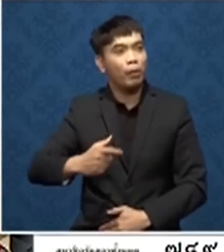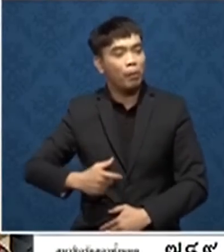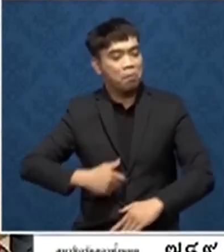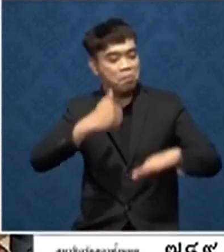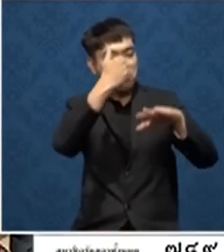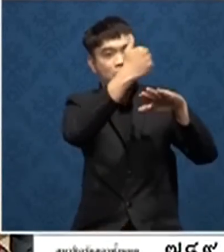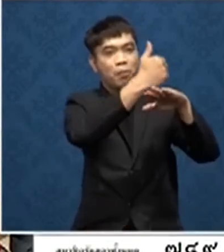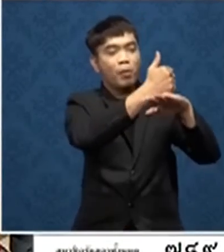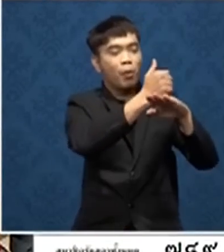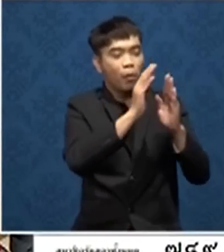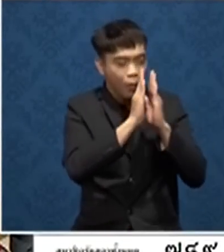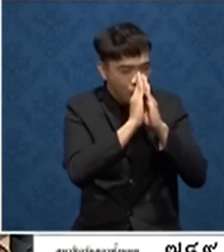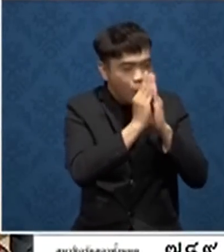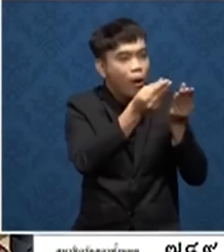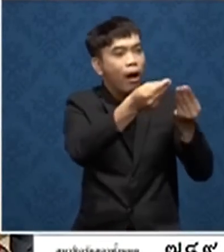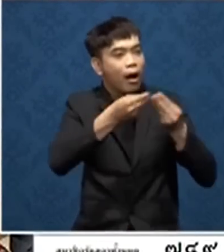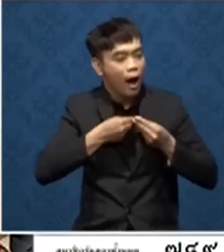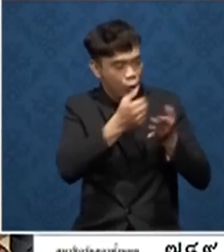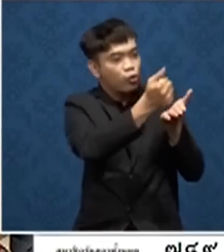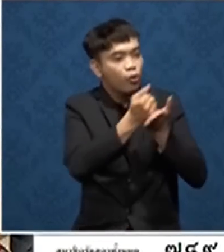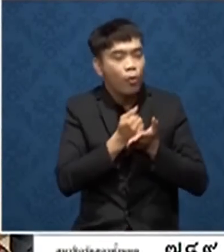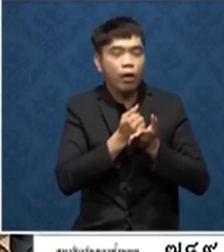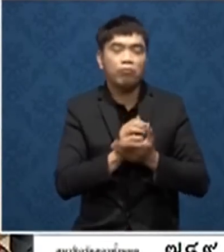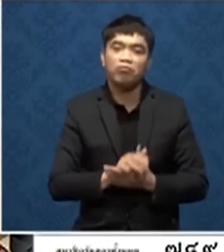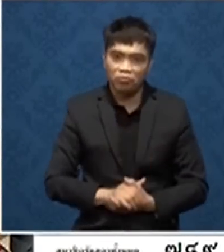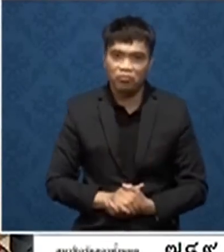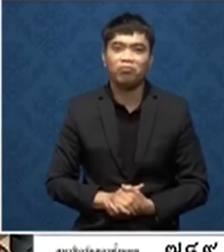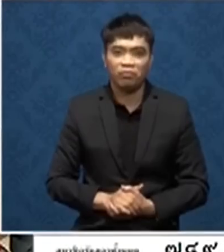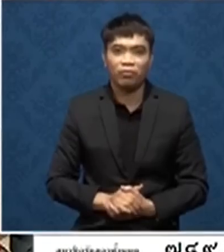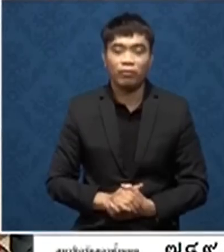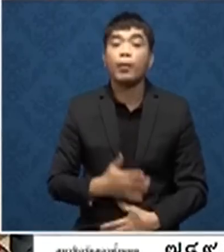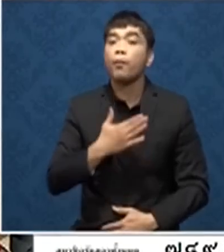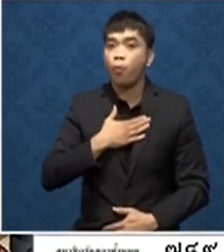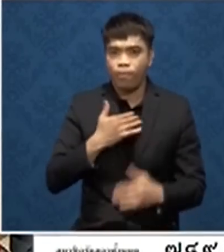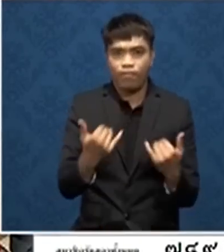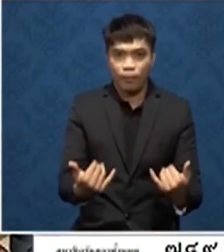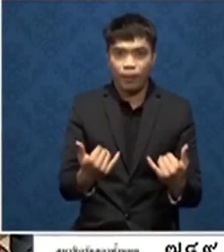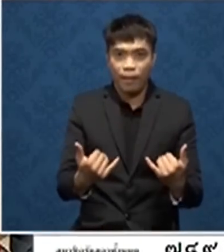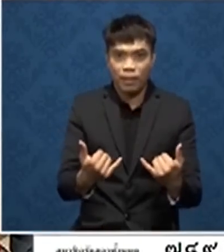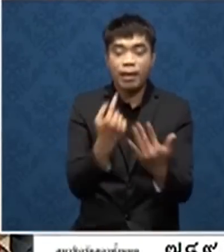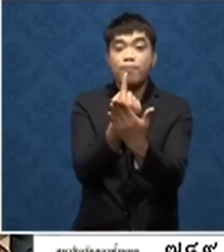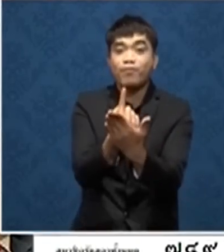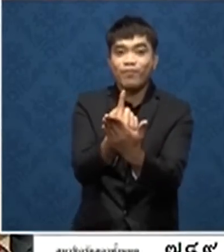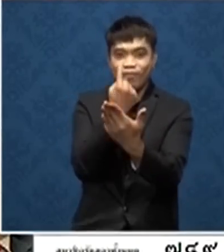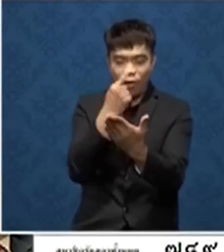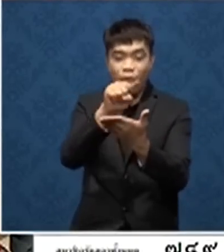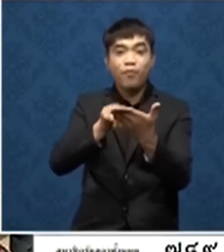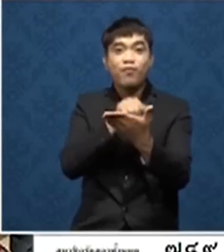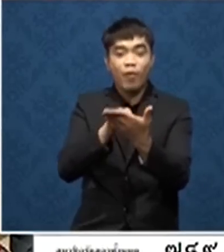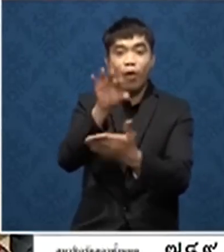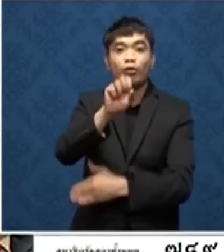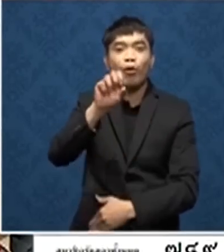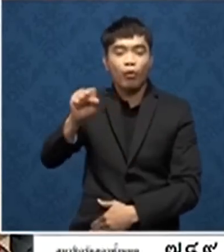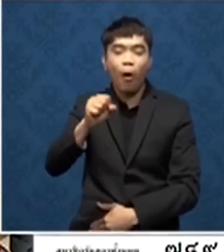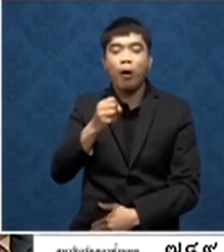ในหลวงผมเรียนด้วยความเคารพครับวันนี้มาเป็นผู้แทนอยู่ดี